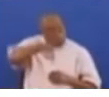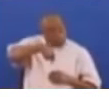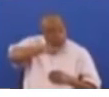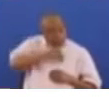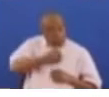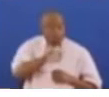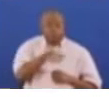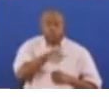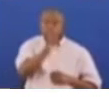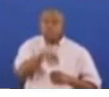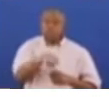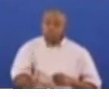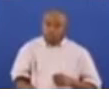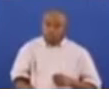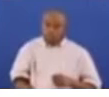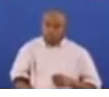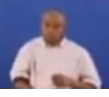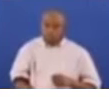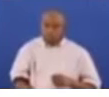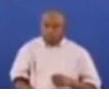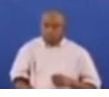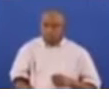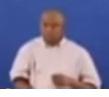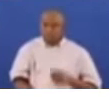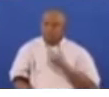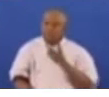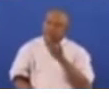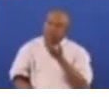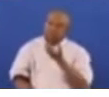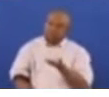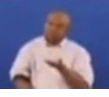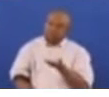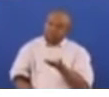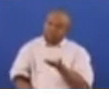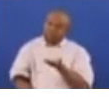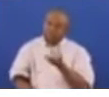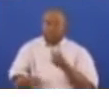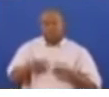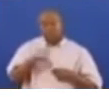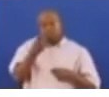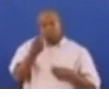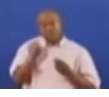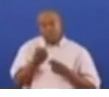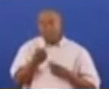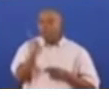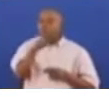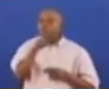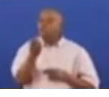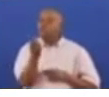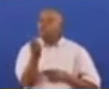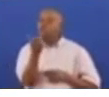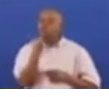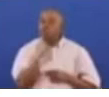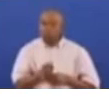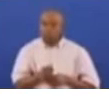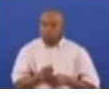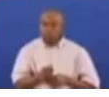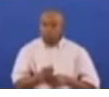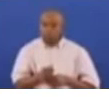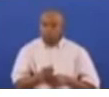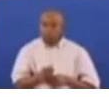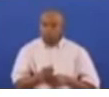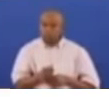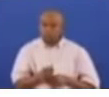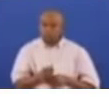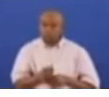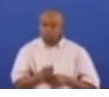akili yangu ya kawaida tu ndogo ni kwamba mwenzetu mimi nilichukulia ameteleza. Sasa kama ameteleza, mwenye